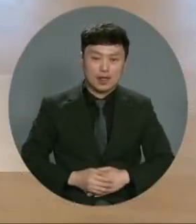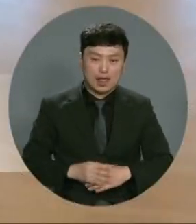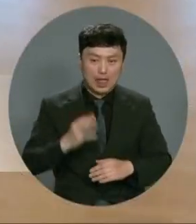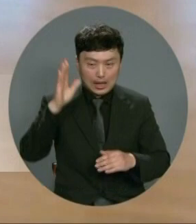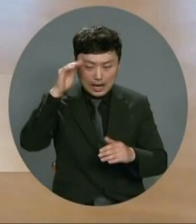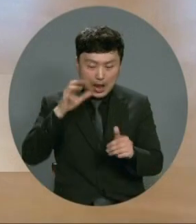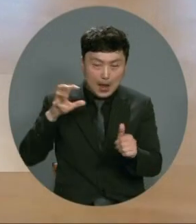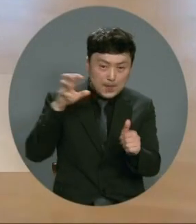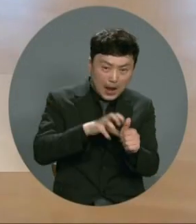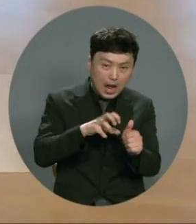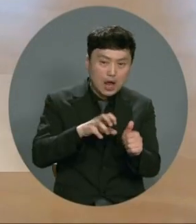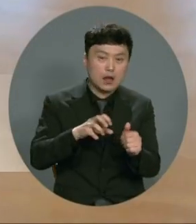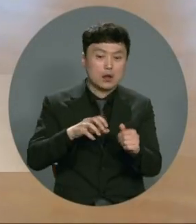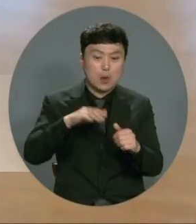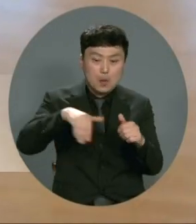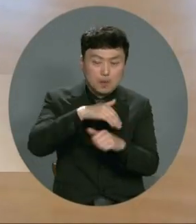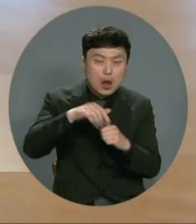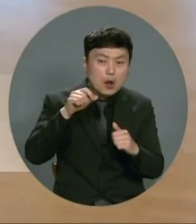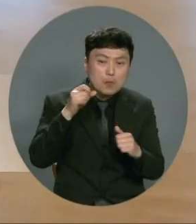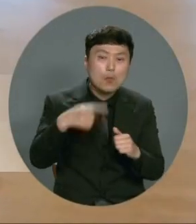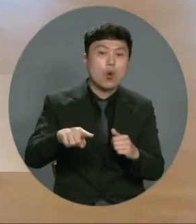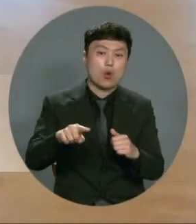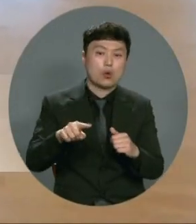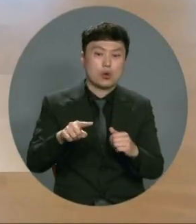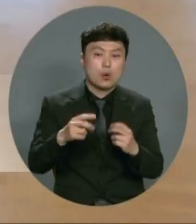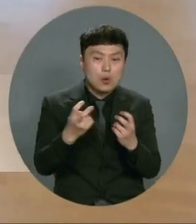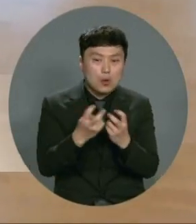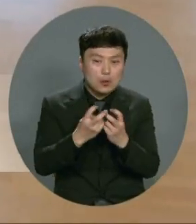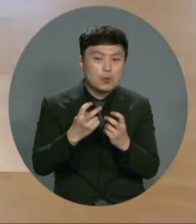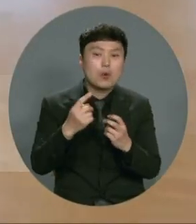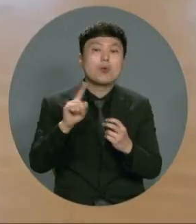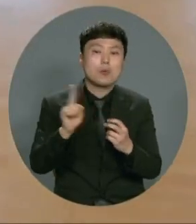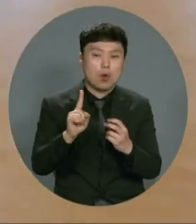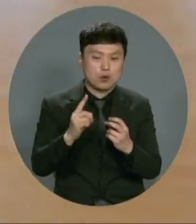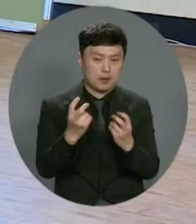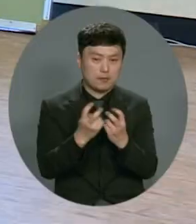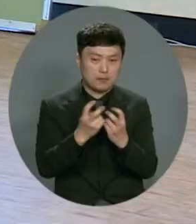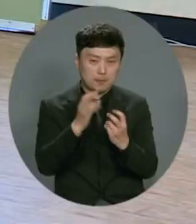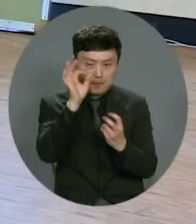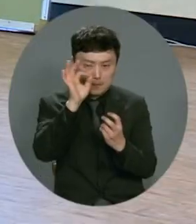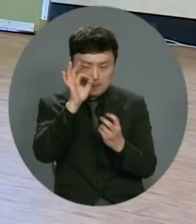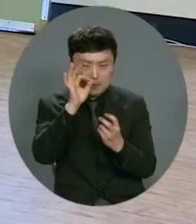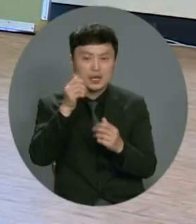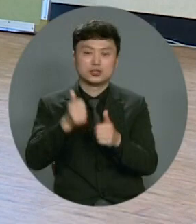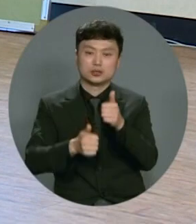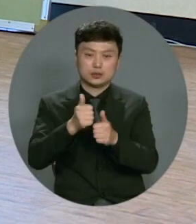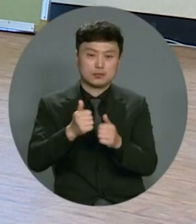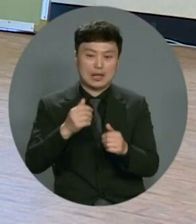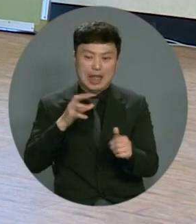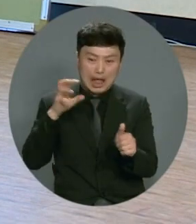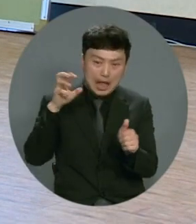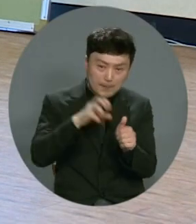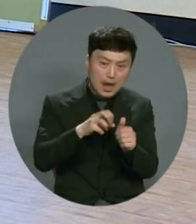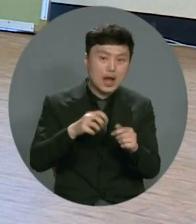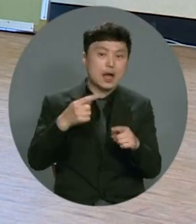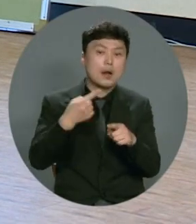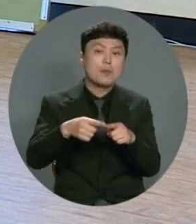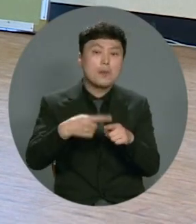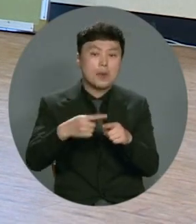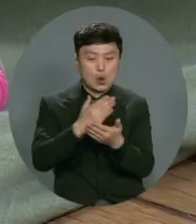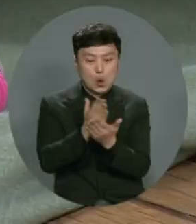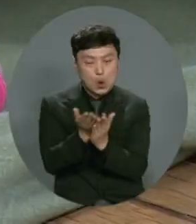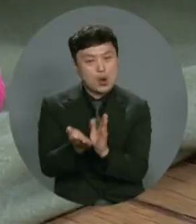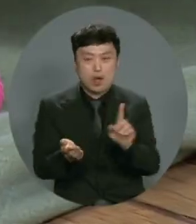공격성이 어떤 상황에서 어떤 방식으로 드러나는지를 알아보기 위한 실험입니다 공격성을 측정하는 실험 상황은 총